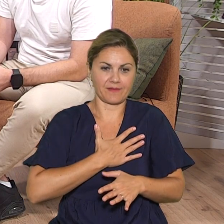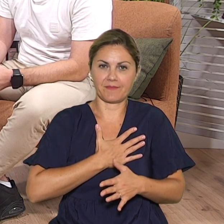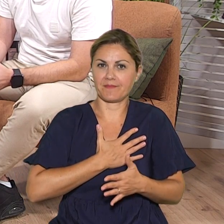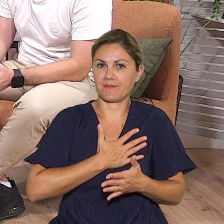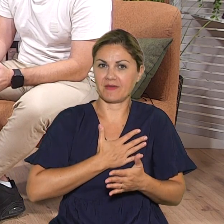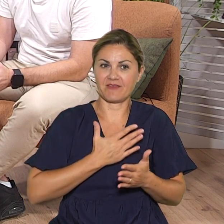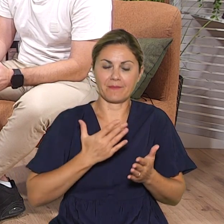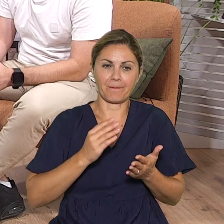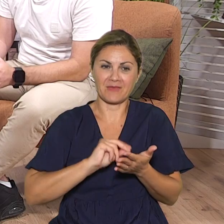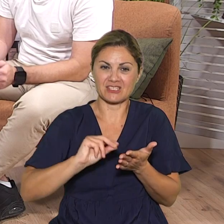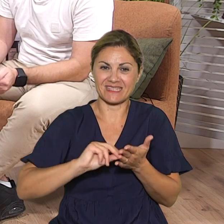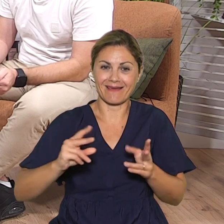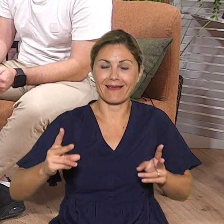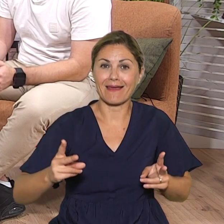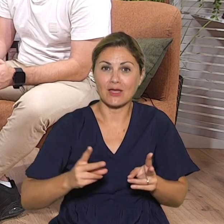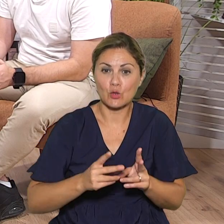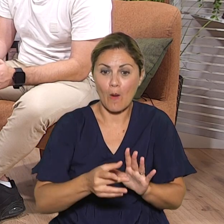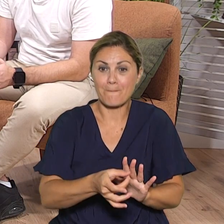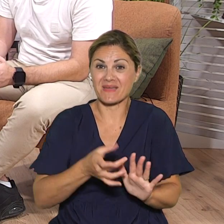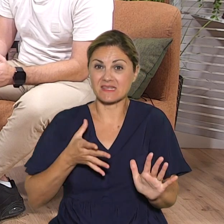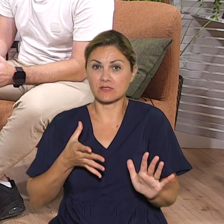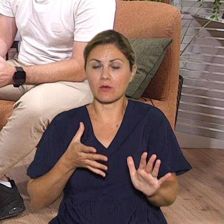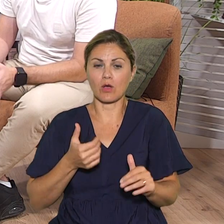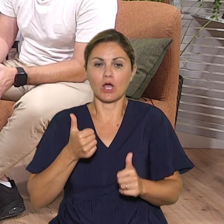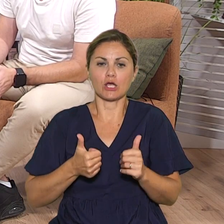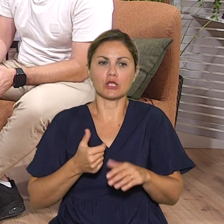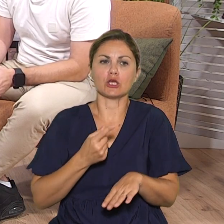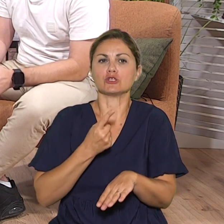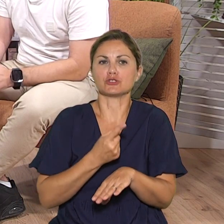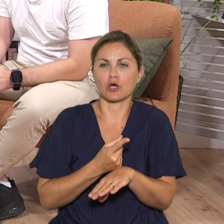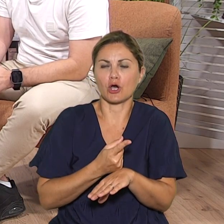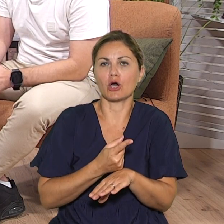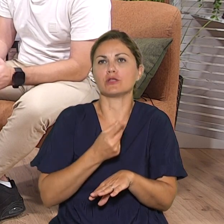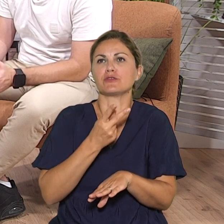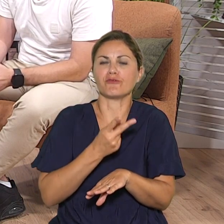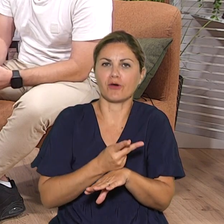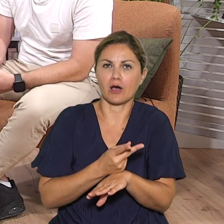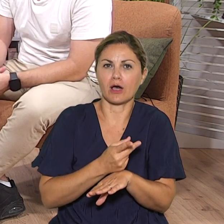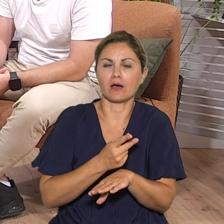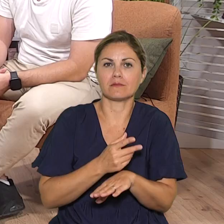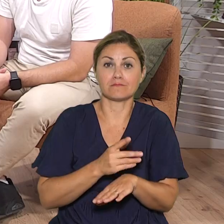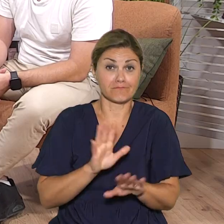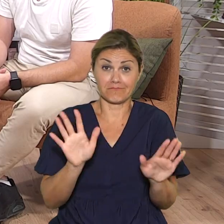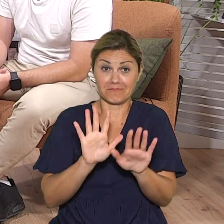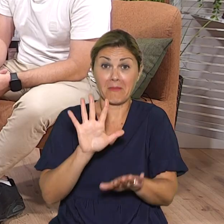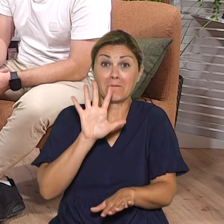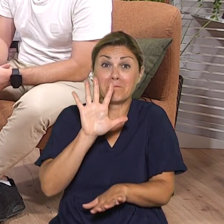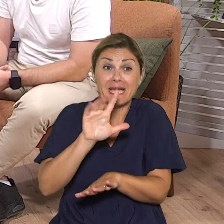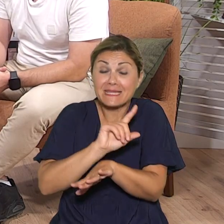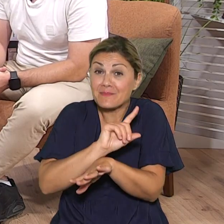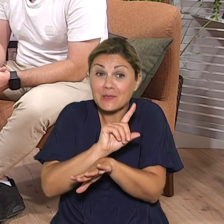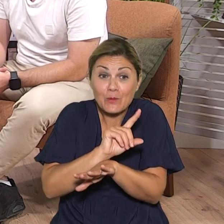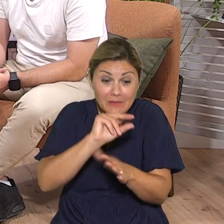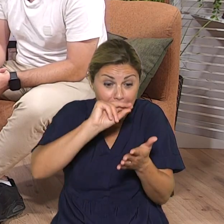međutim, je li pišete jednu pjesmu sat vremena, 2 sata, cijeli dan? 5 minuta.